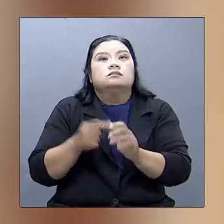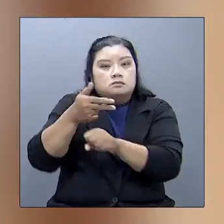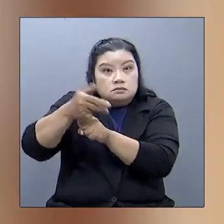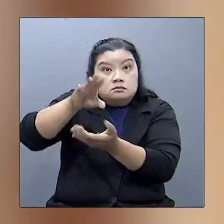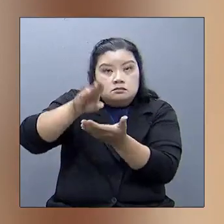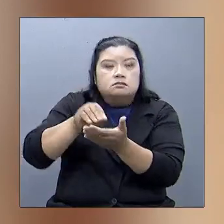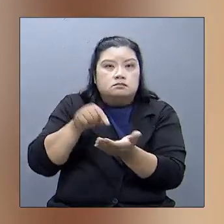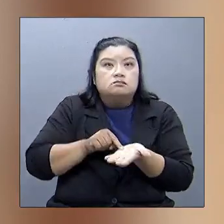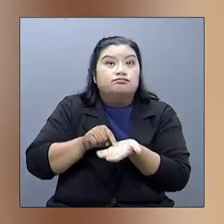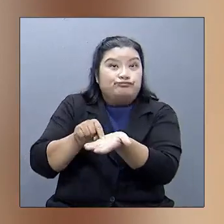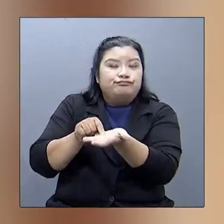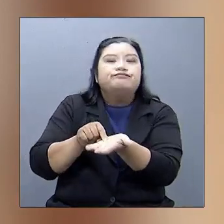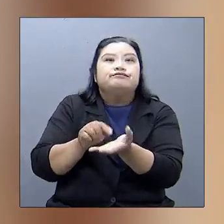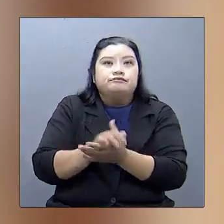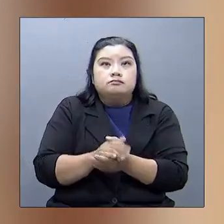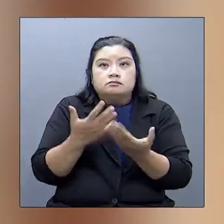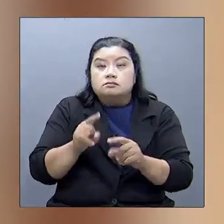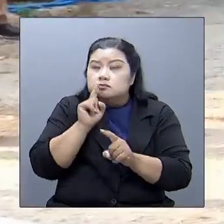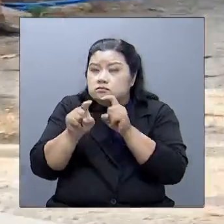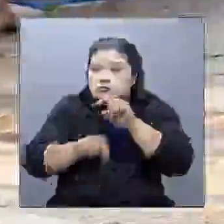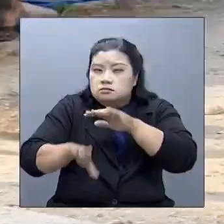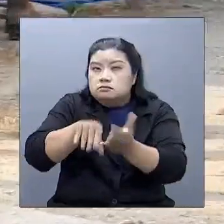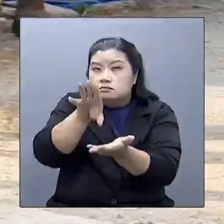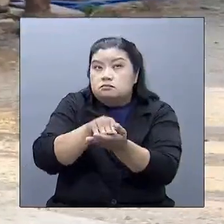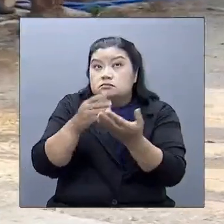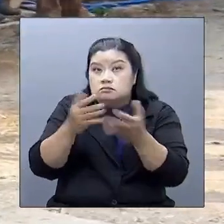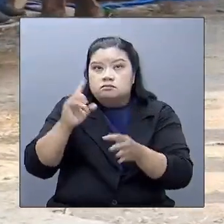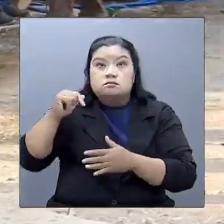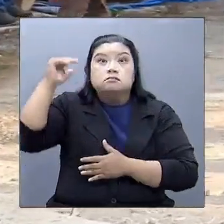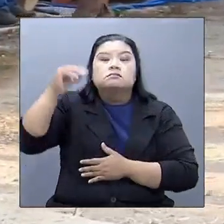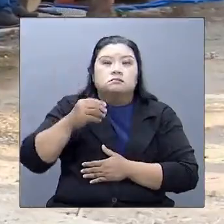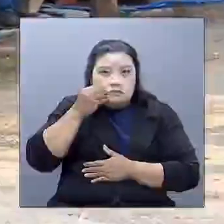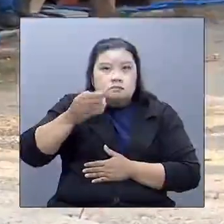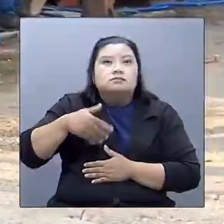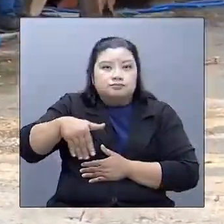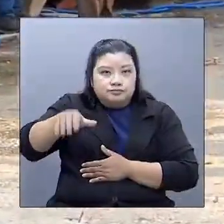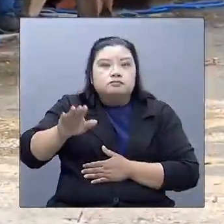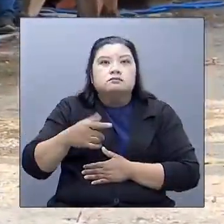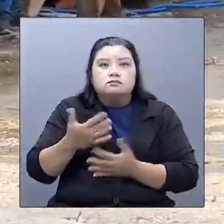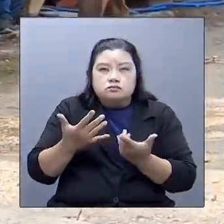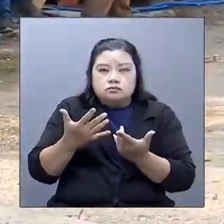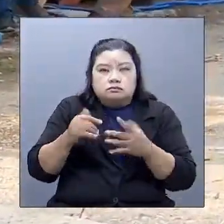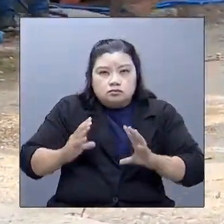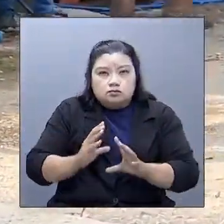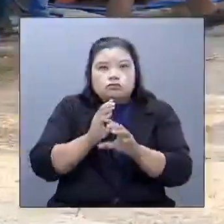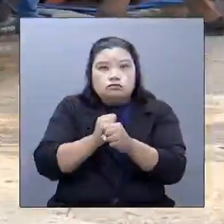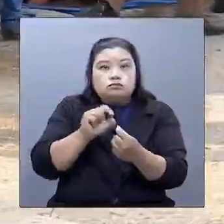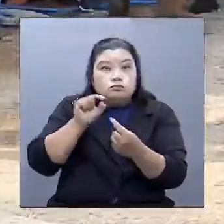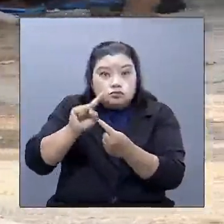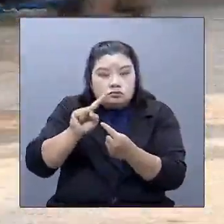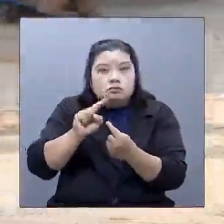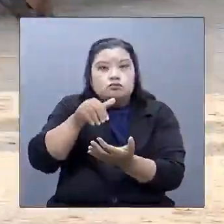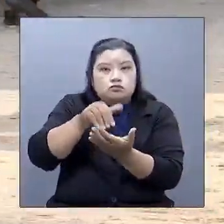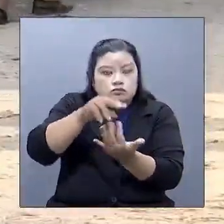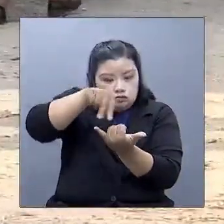บด้วยหลังสอบปากคำเสร็จพนักงานสอบสวนอนุญาตให้พี่สาวกลับบ้านก่อนค่ะไปรอผลตรวจสอบจากศูนย์พิสูจน์หลักฐาน